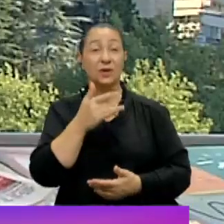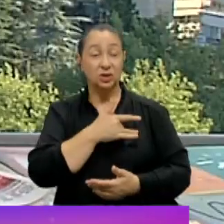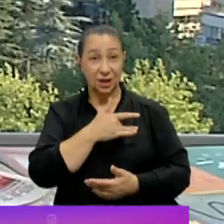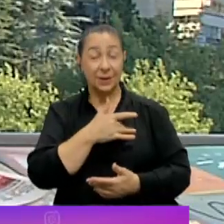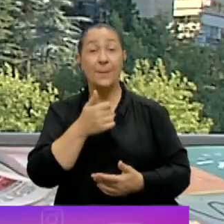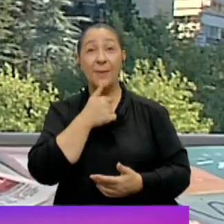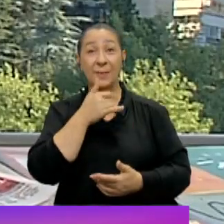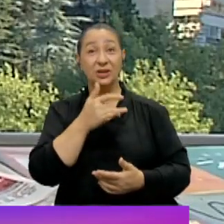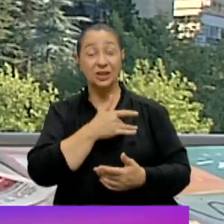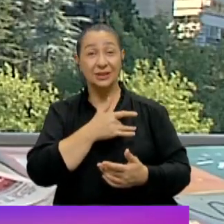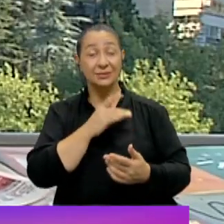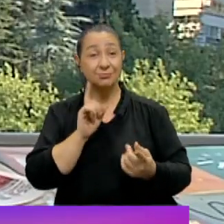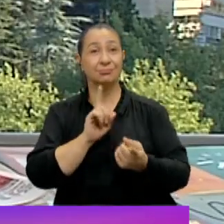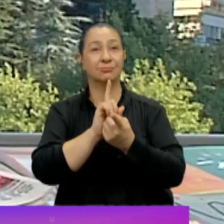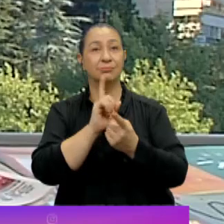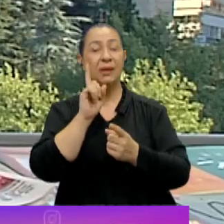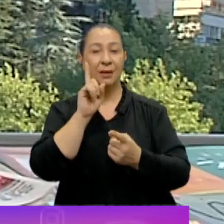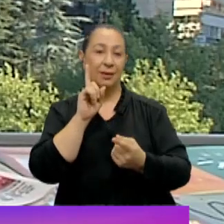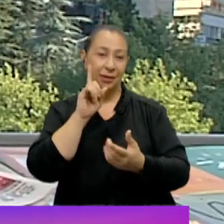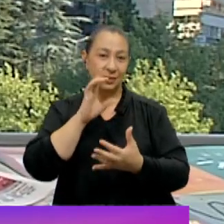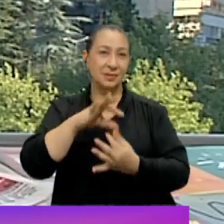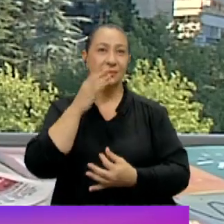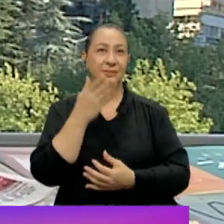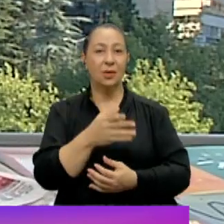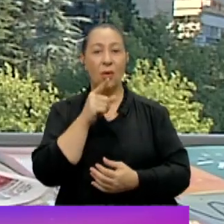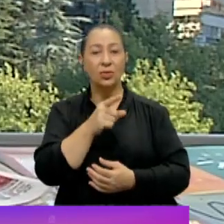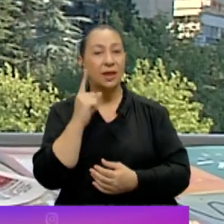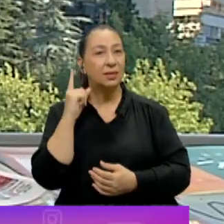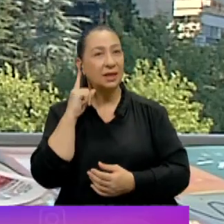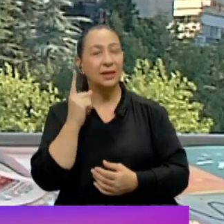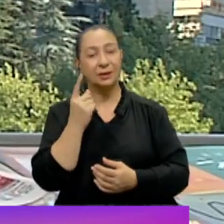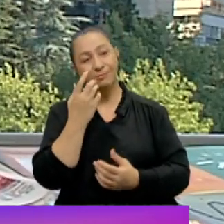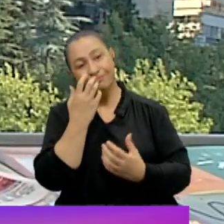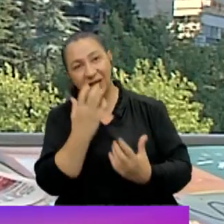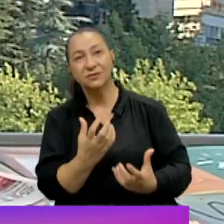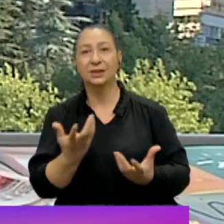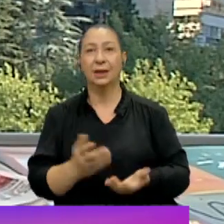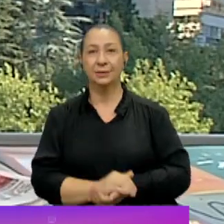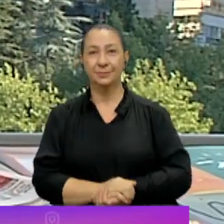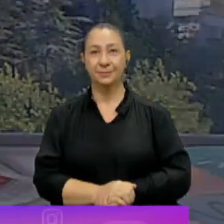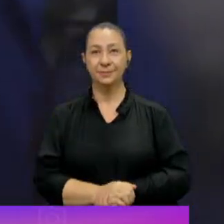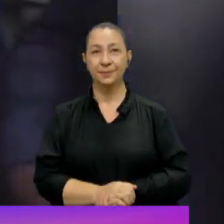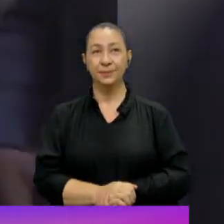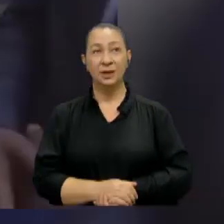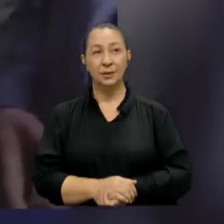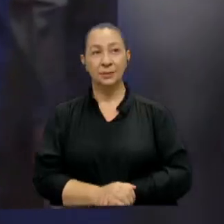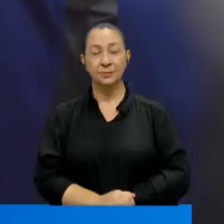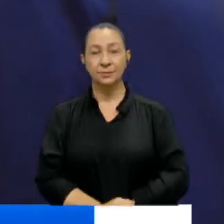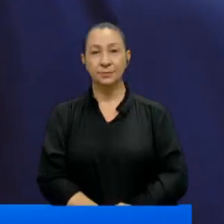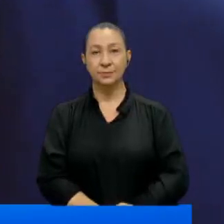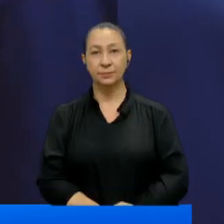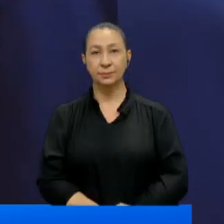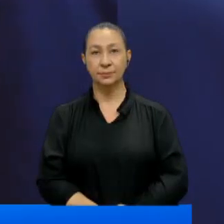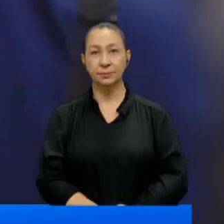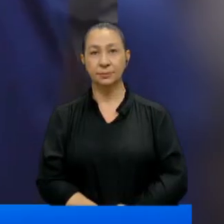ve Babacan'ın karşılaştığı bir vatandaş, ondan dinlediği nasihatler. Bir çivi de çakarsan